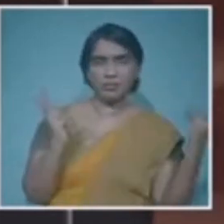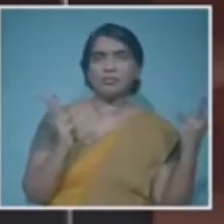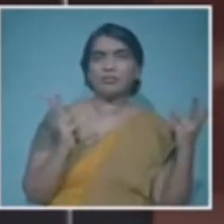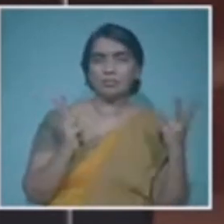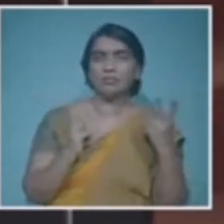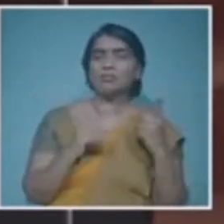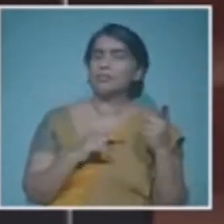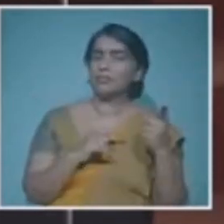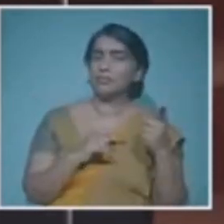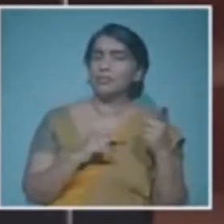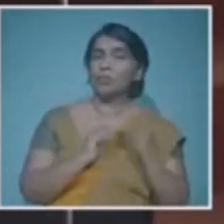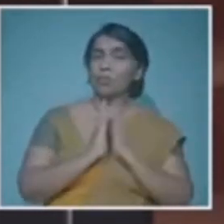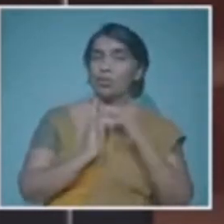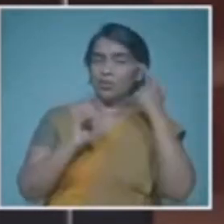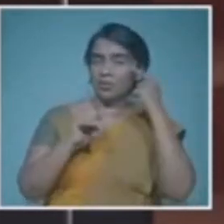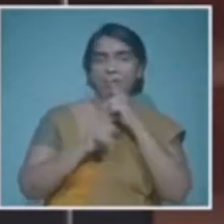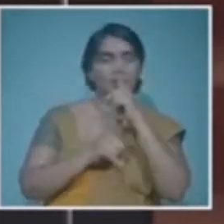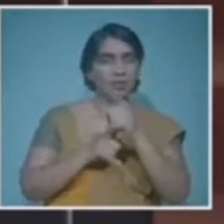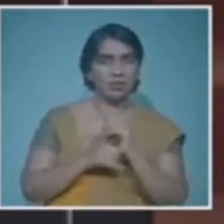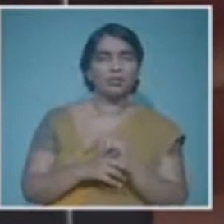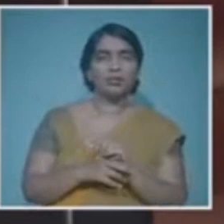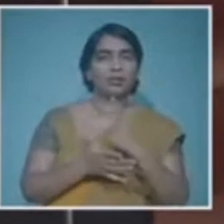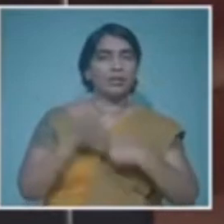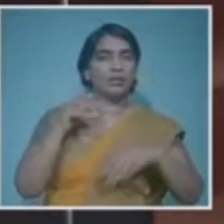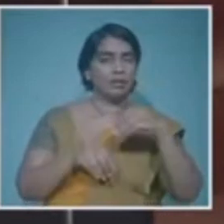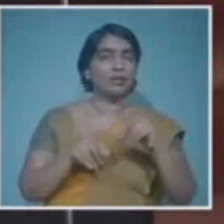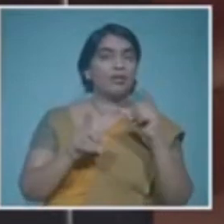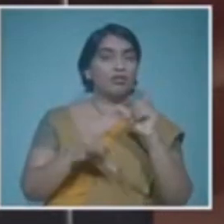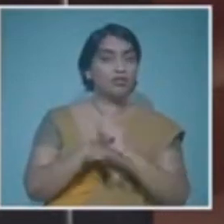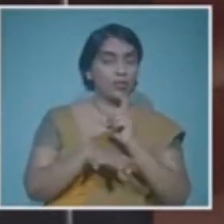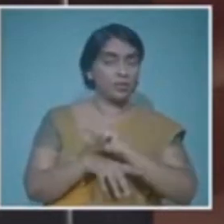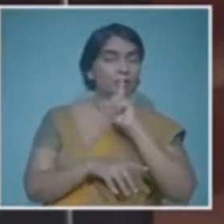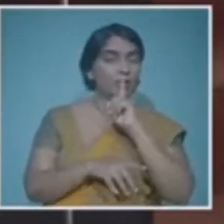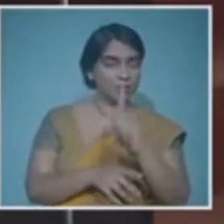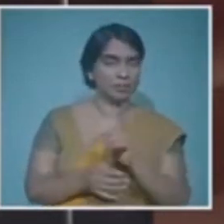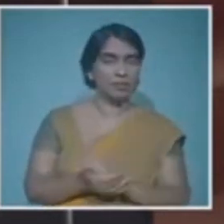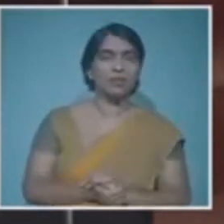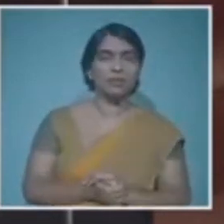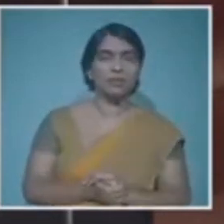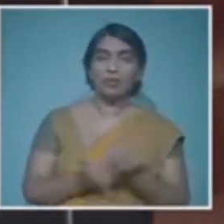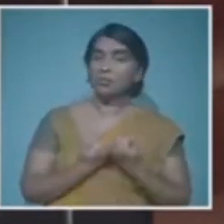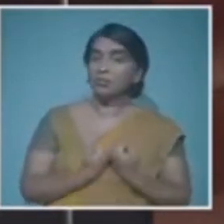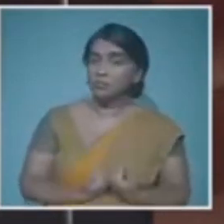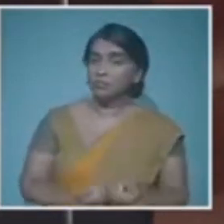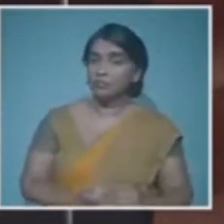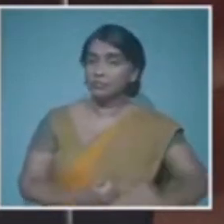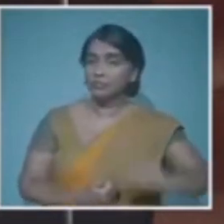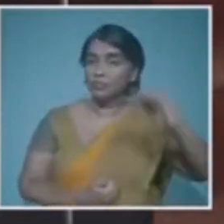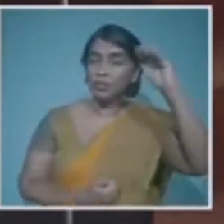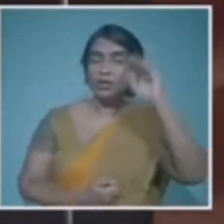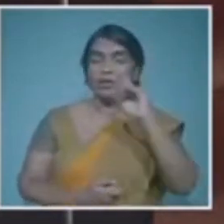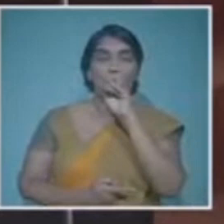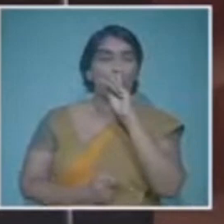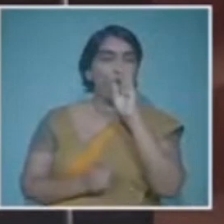බෞද්ධ කියමනක් මතක් වුණා. මම මැතිවරණ කොමසාරිස්ට එක මතක් කර දෙනවා. උපන්දා සිට කරපු පව් නැත වරක් වැද්දත්